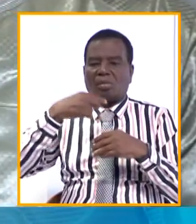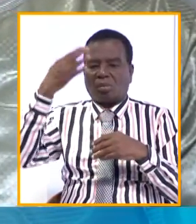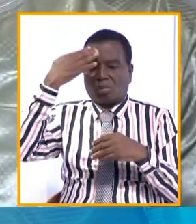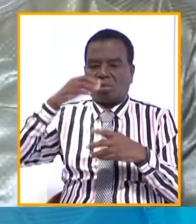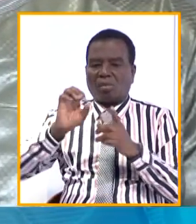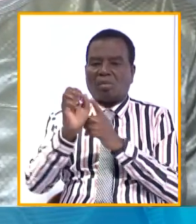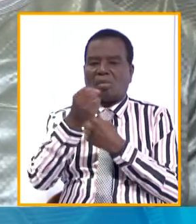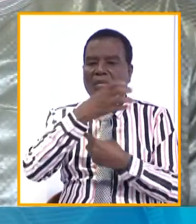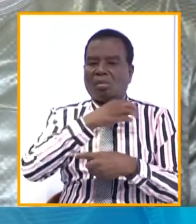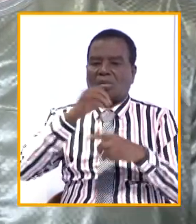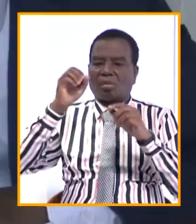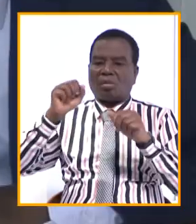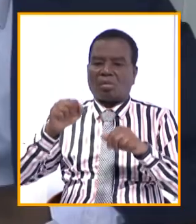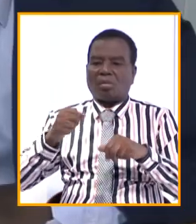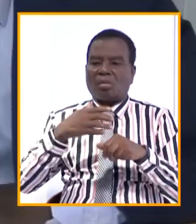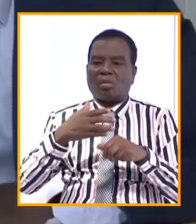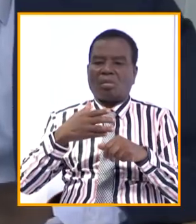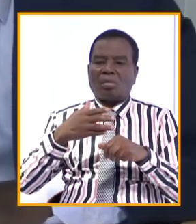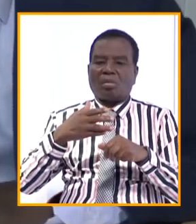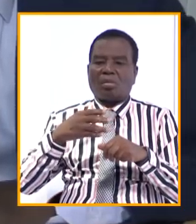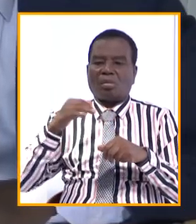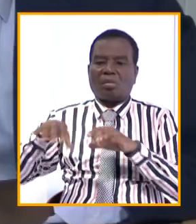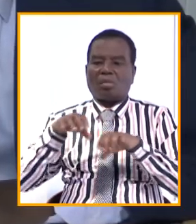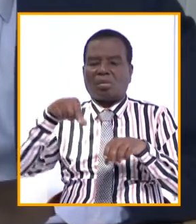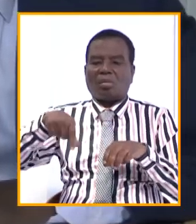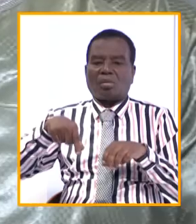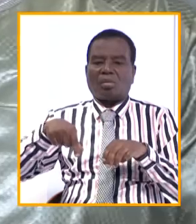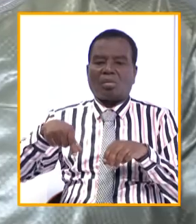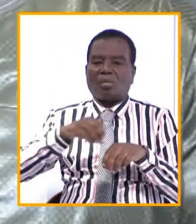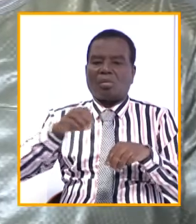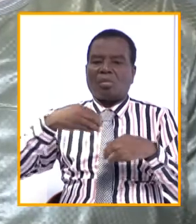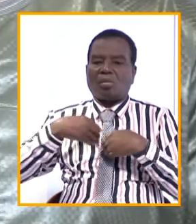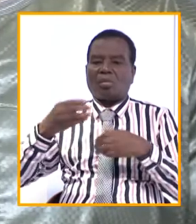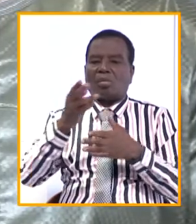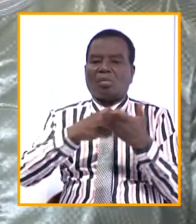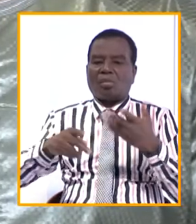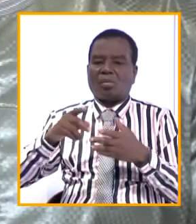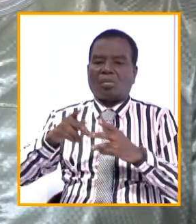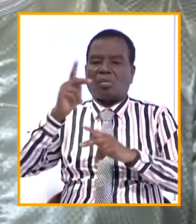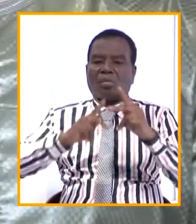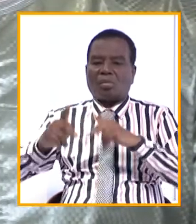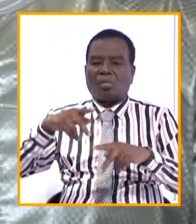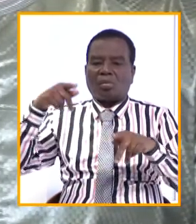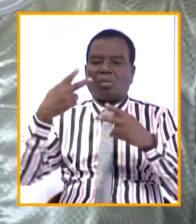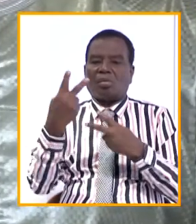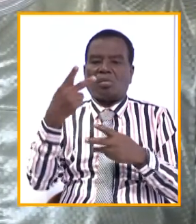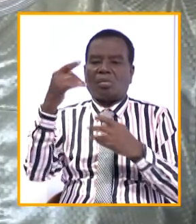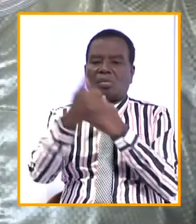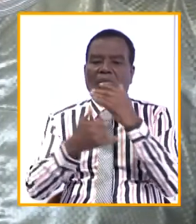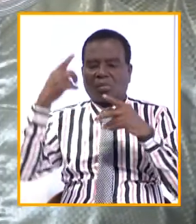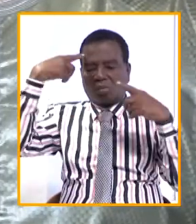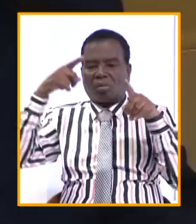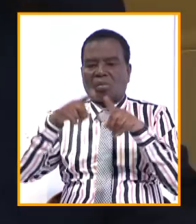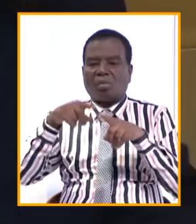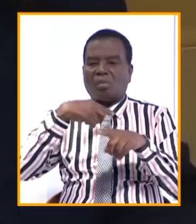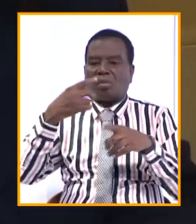situations d'insécurité assez graves. Et ce qui fait qu'on a une partie des populations de ces deux pays frères qui émigrent